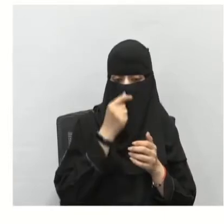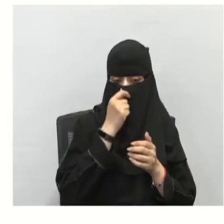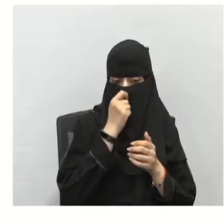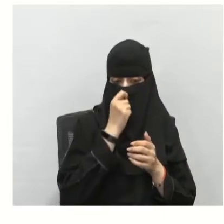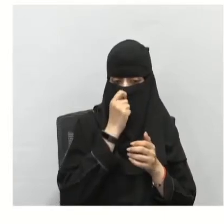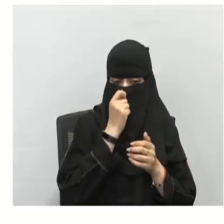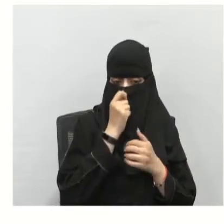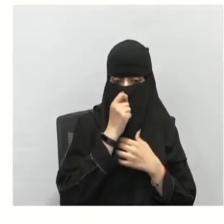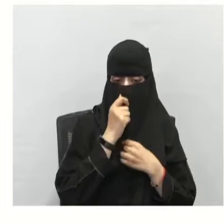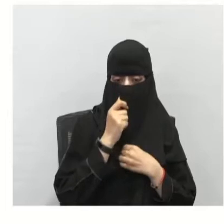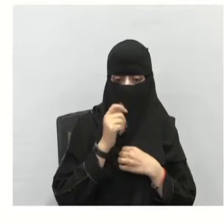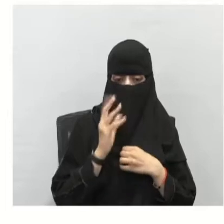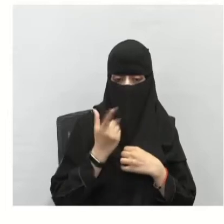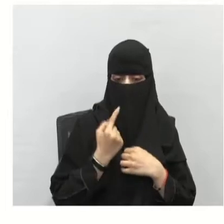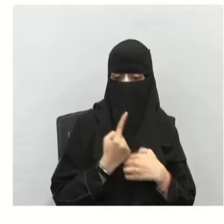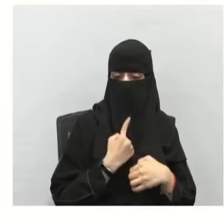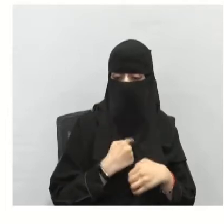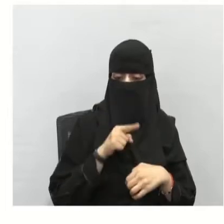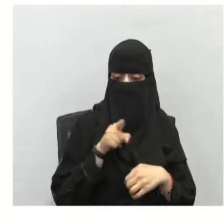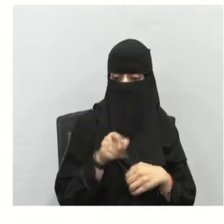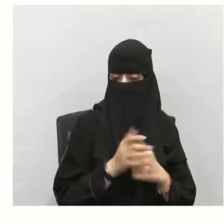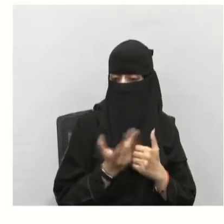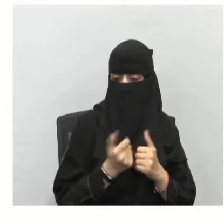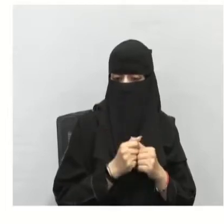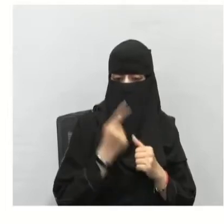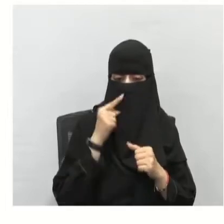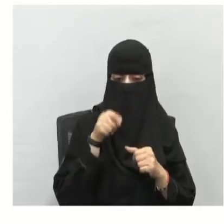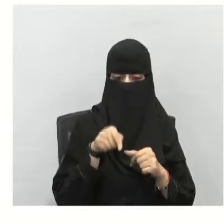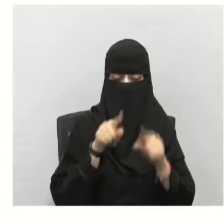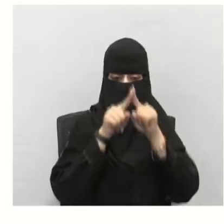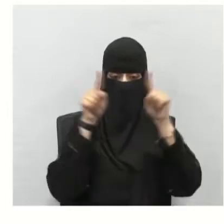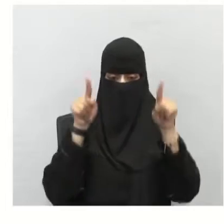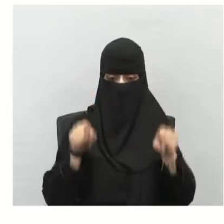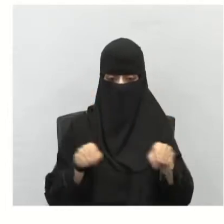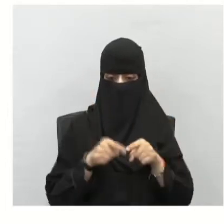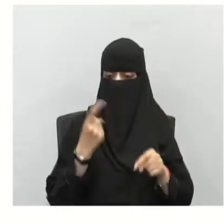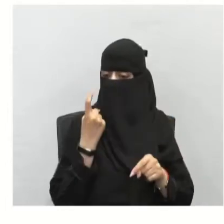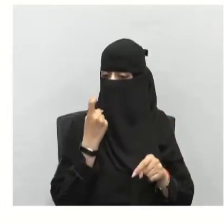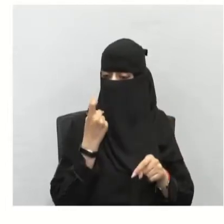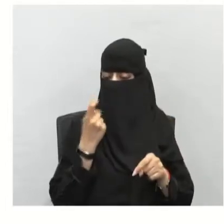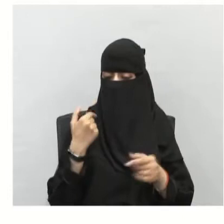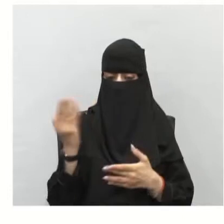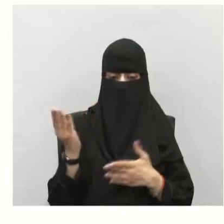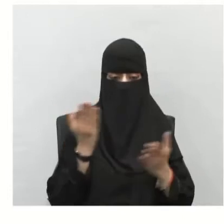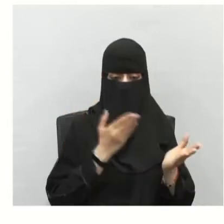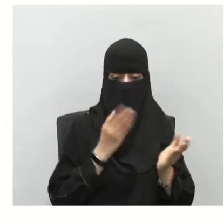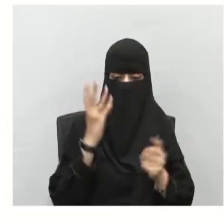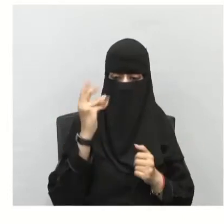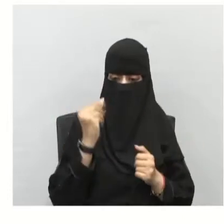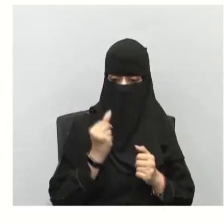الآن ما هو المطلوب منا الآن؟ لاحظوا معي هنا على لوحة المئة، هيا بنا